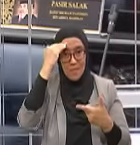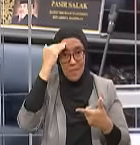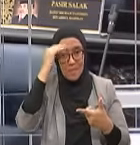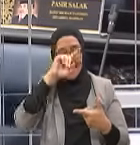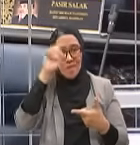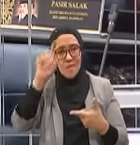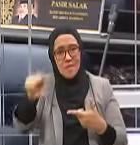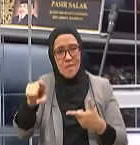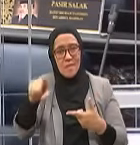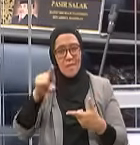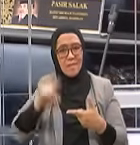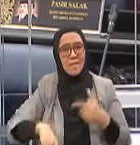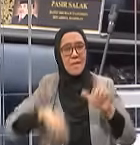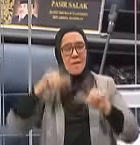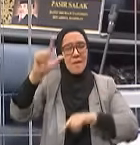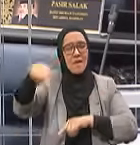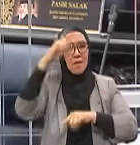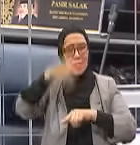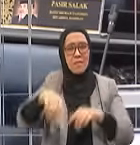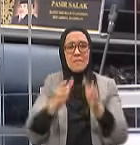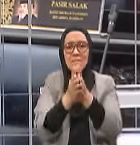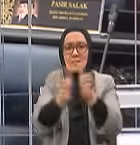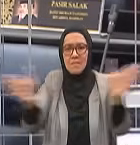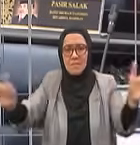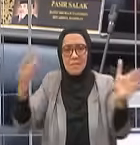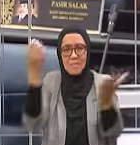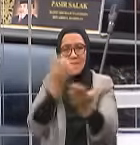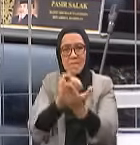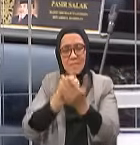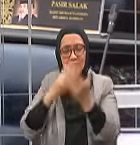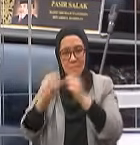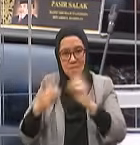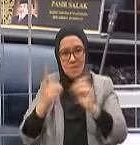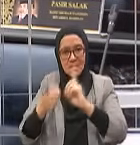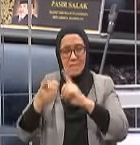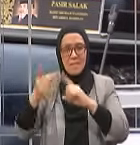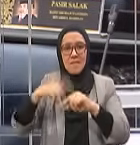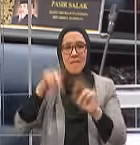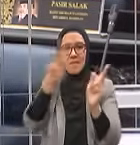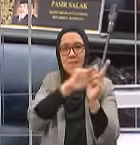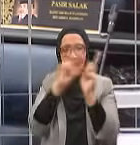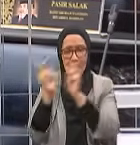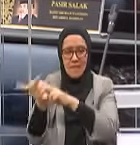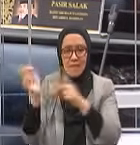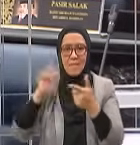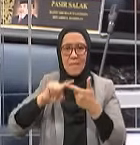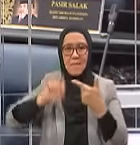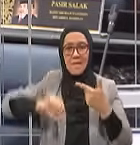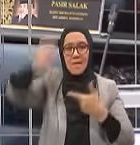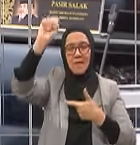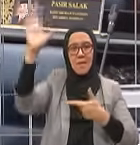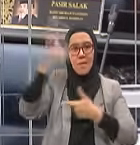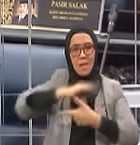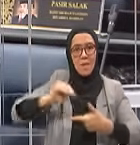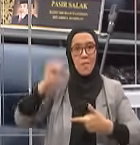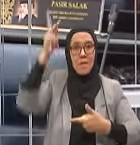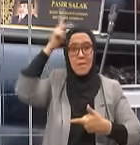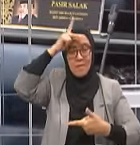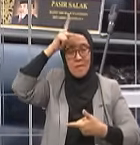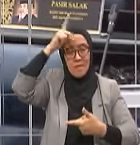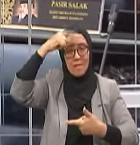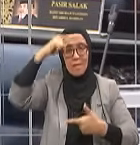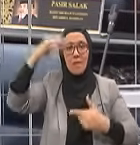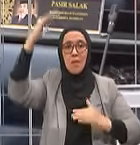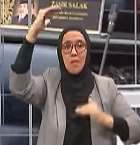memperluas kan ekonomi digital ke pedalaman dan negeri-negeri kurang membangun seperti Sabah Serawak dan Kelantan bagi mendekatkan